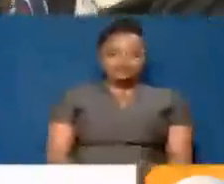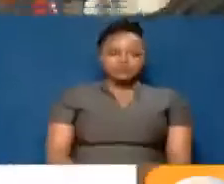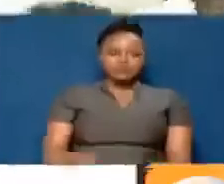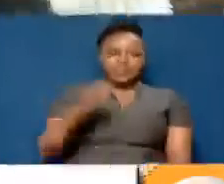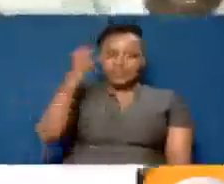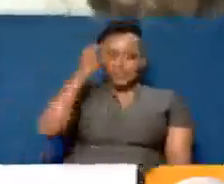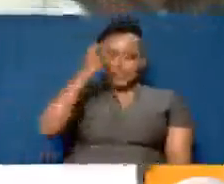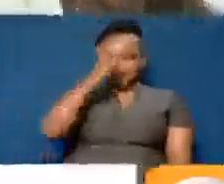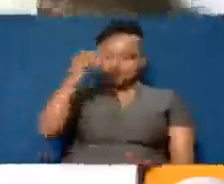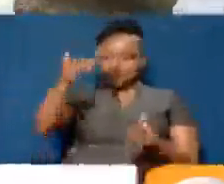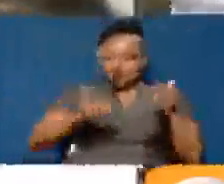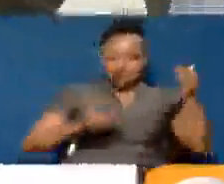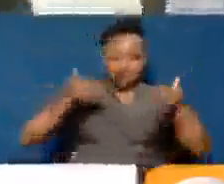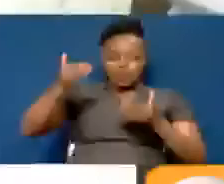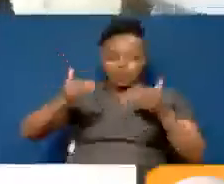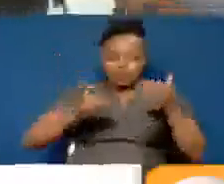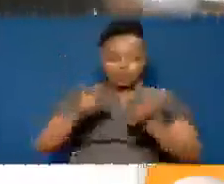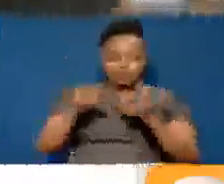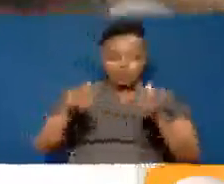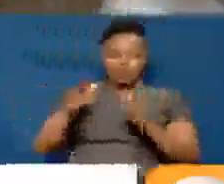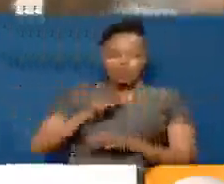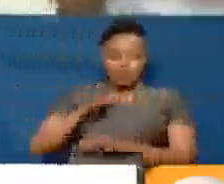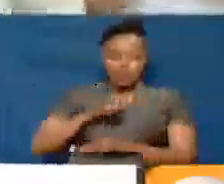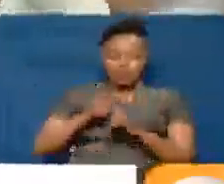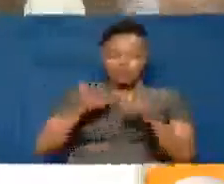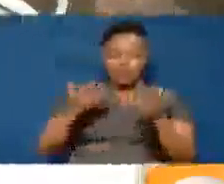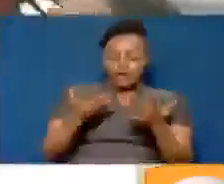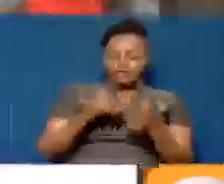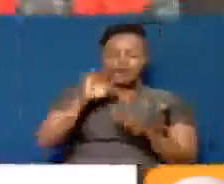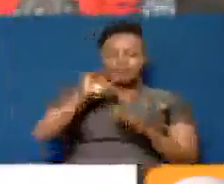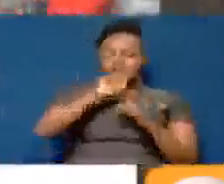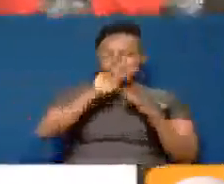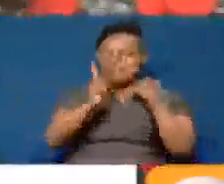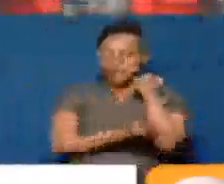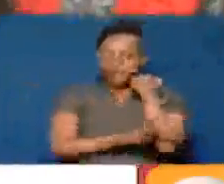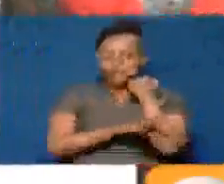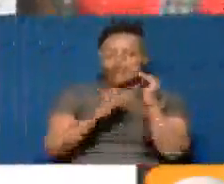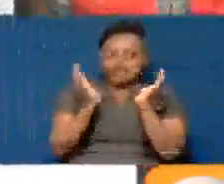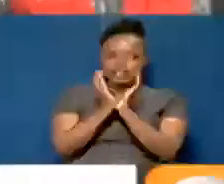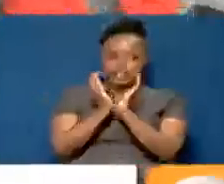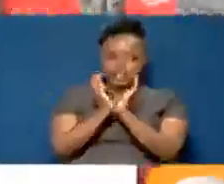Martha Karua alikaribishwa kwa mbwembwe ya aina yake na akina mama katika uwanja wa Kirugoya.